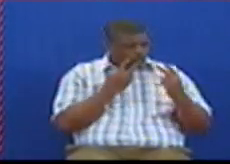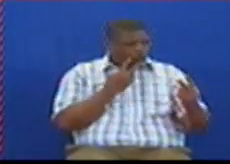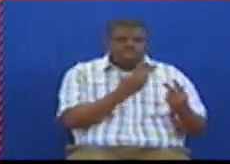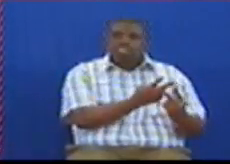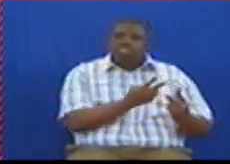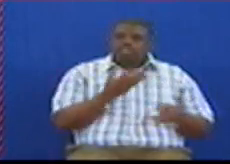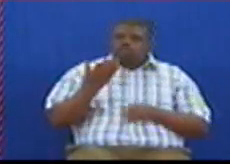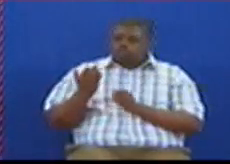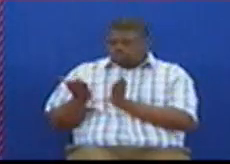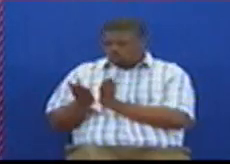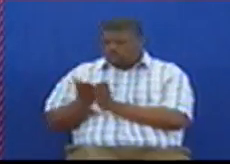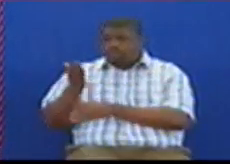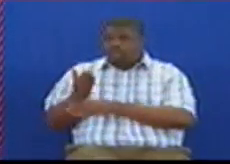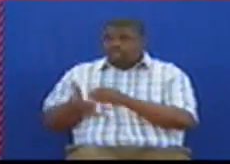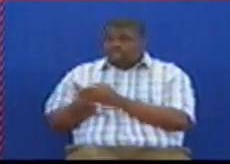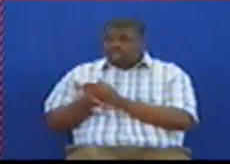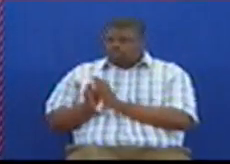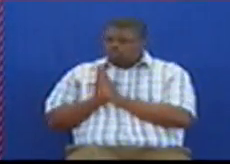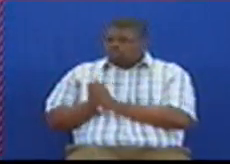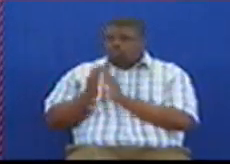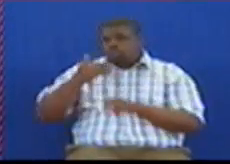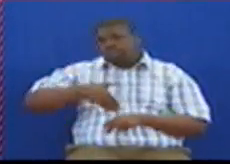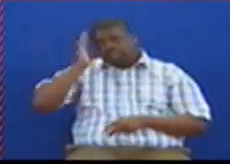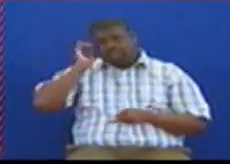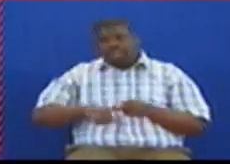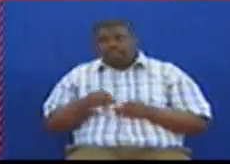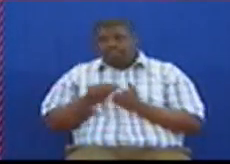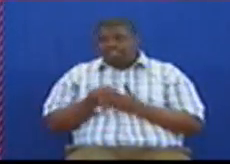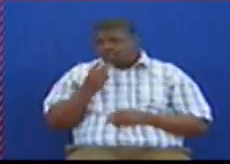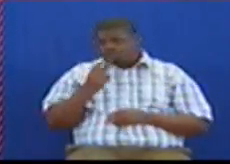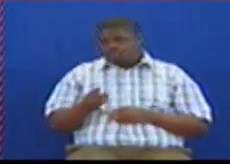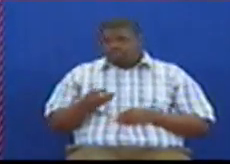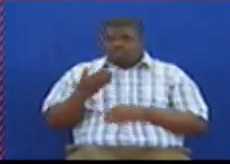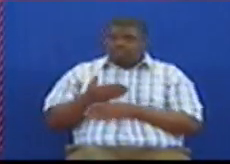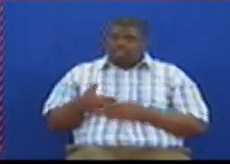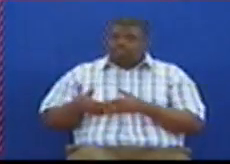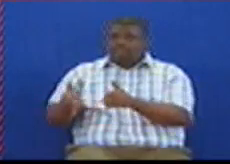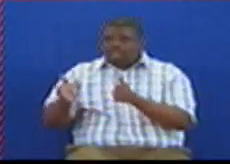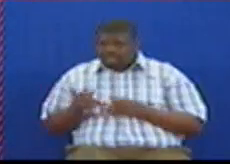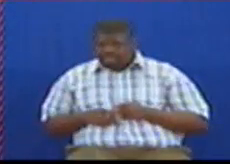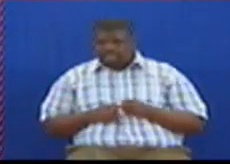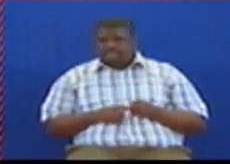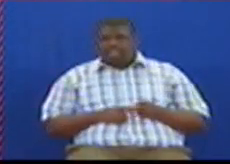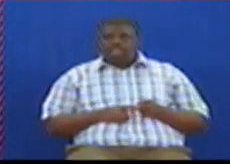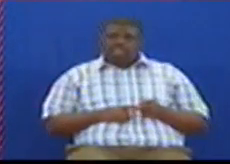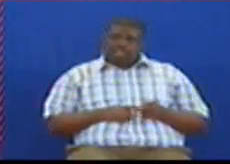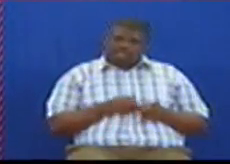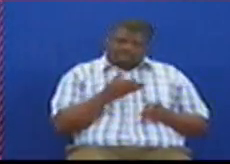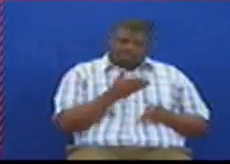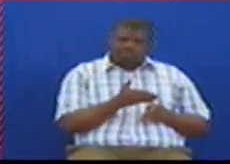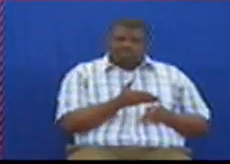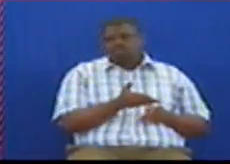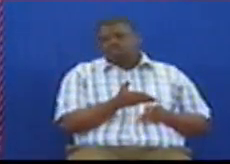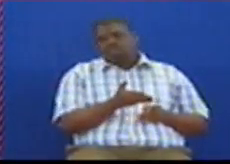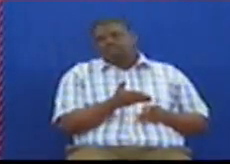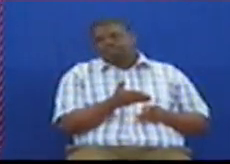shule umejenga. Tunashukuru serikali. Fedha zinazotoka kwenu tunaziona, zinajenga madarasa, zinajenga mabushara, ni sisi ndio halmashauri hiyo. Level hizo